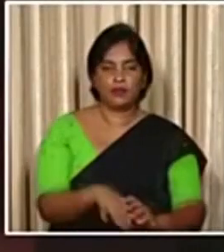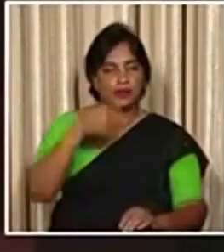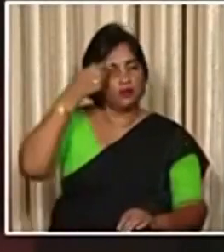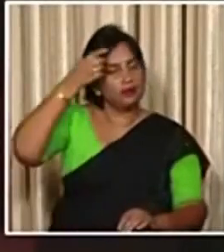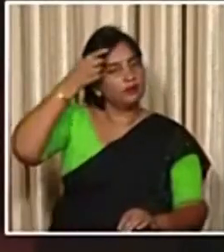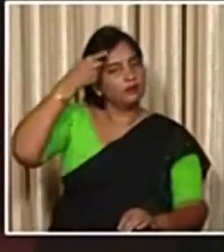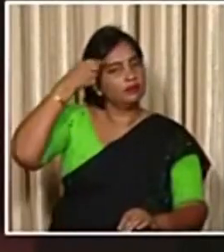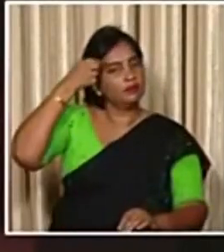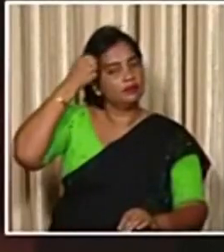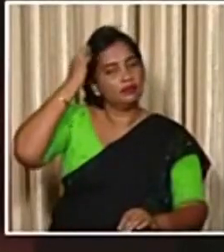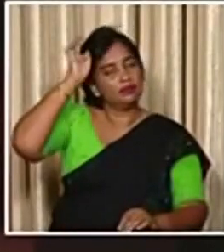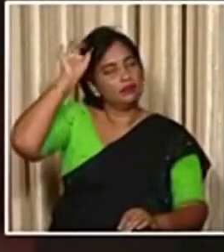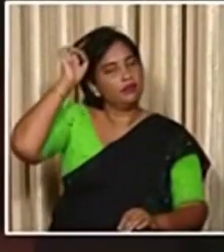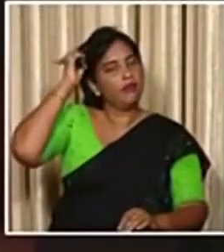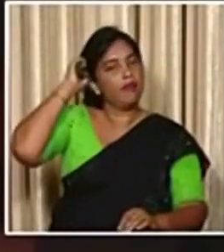සභානායකතුමා